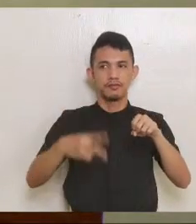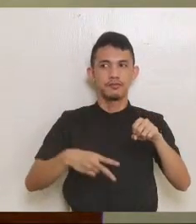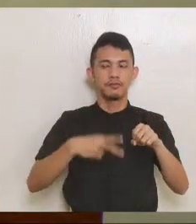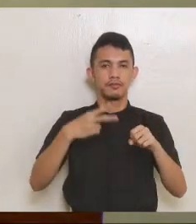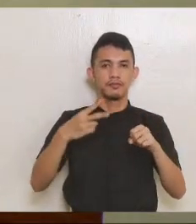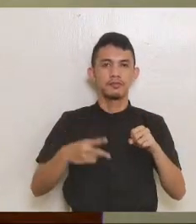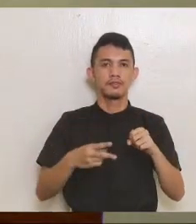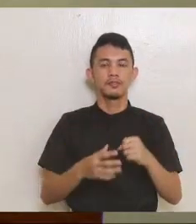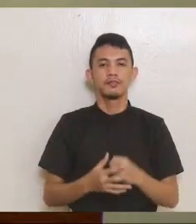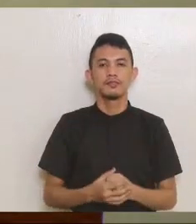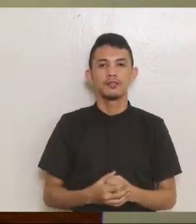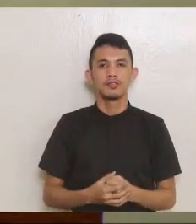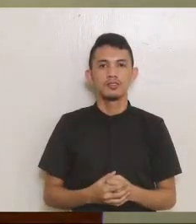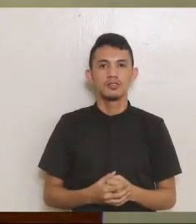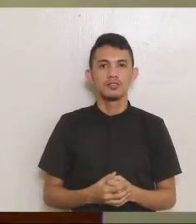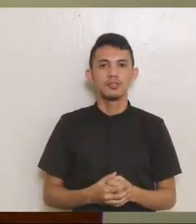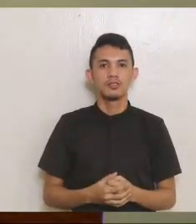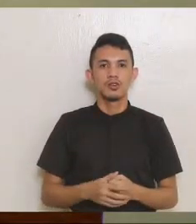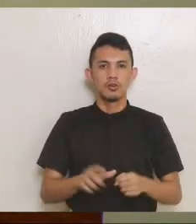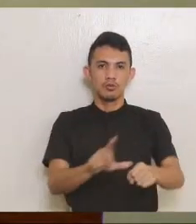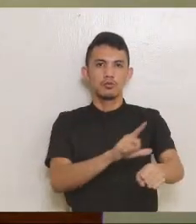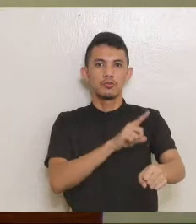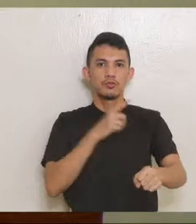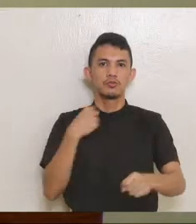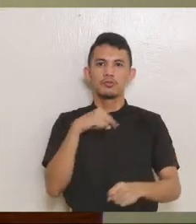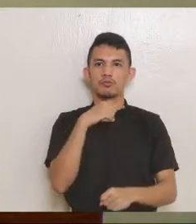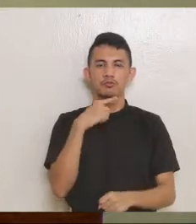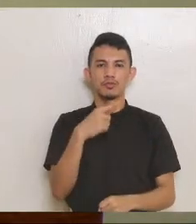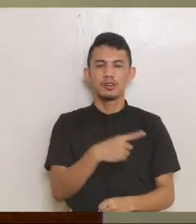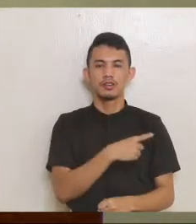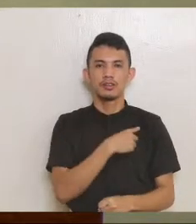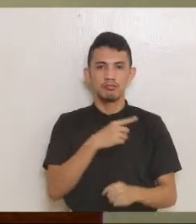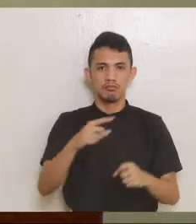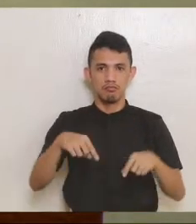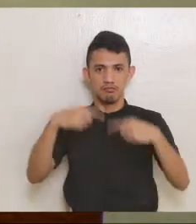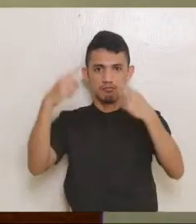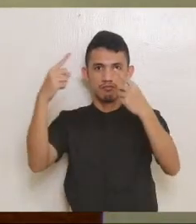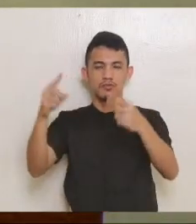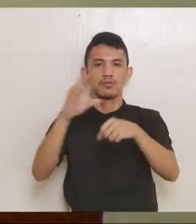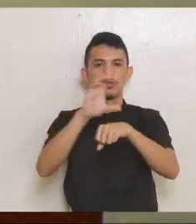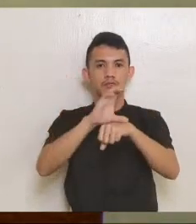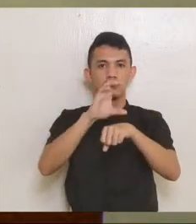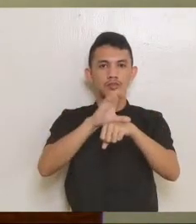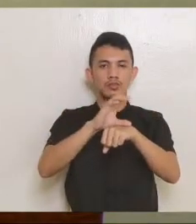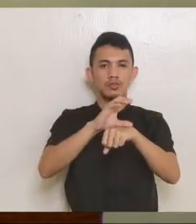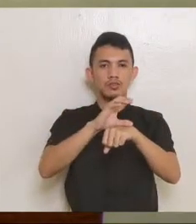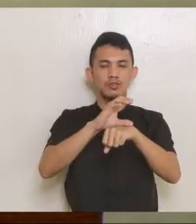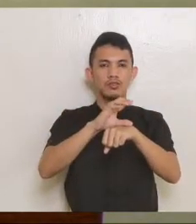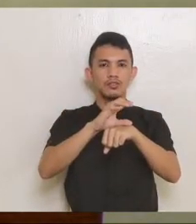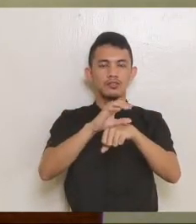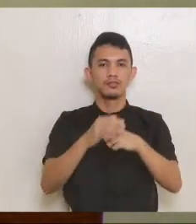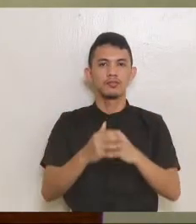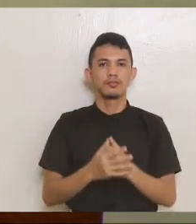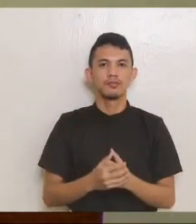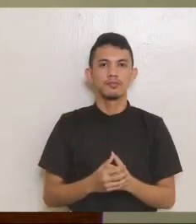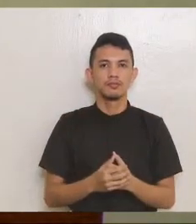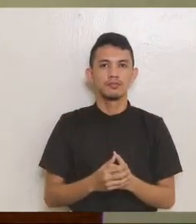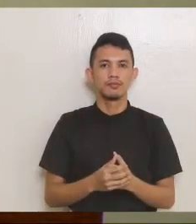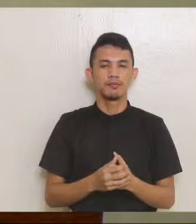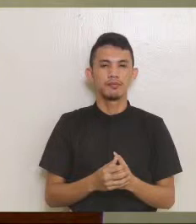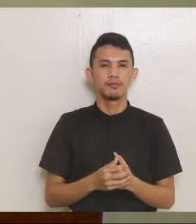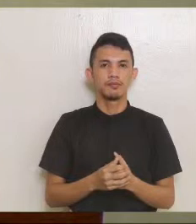atong physical nga simbahan sa kapin na siguro hapit na tulo ka buwan. My